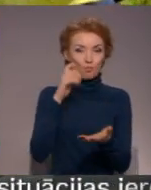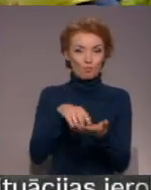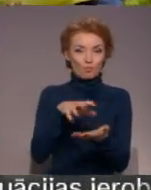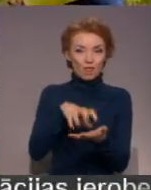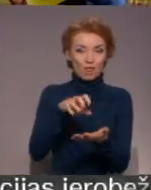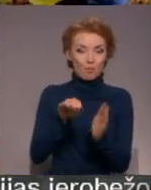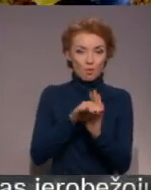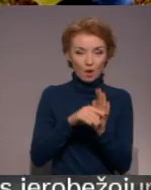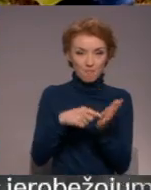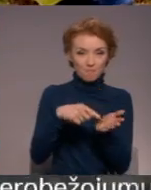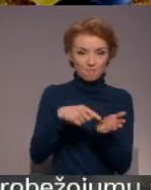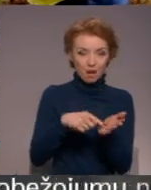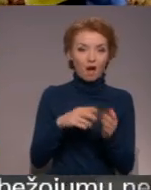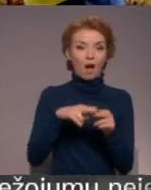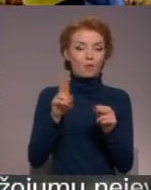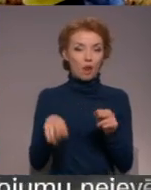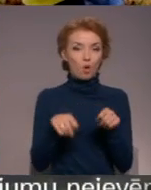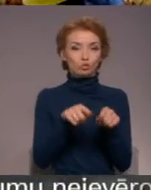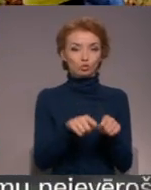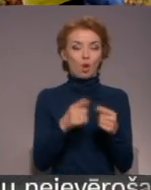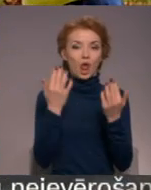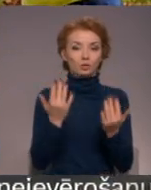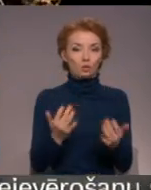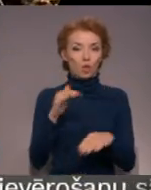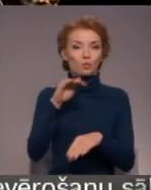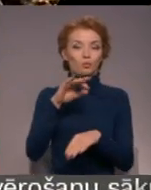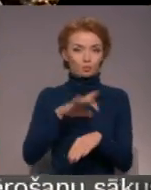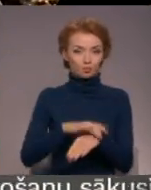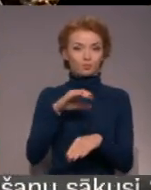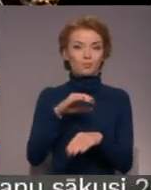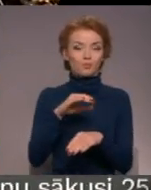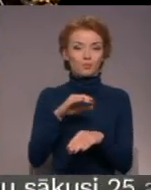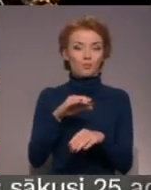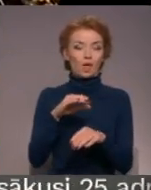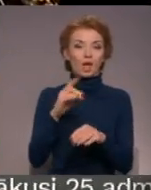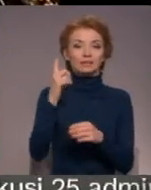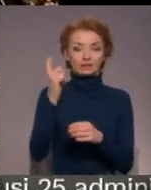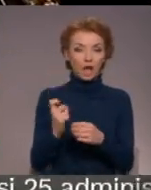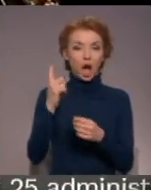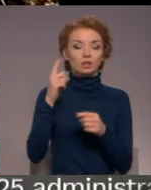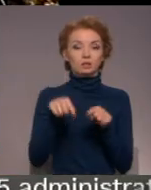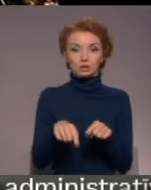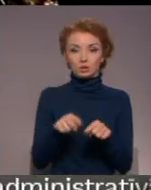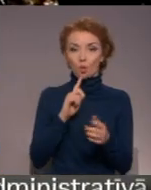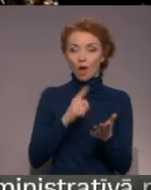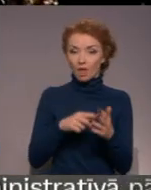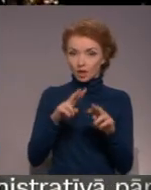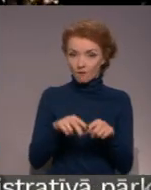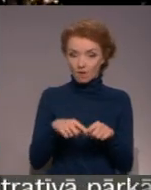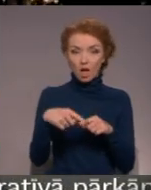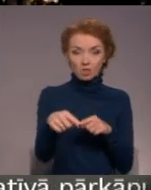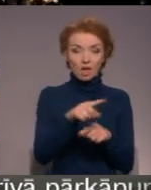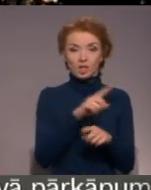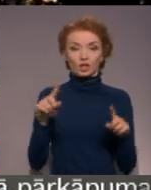iespēju rezultātu fiksēt, proti, starts ir noteiktā vietā, finišs arī,